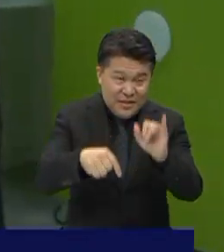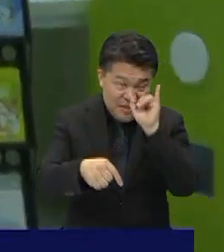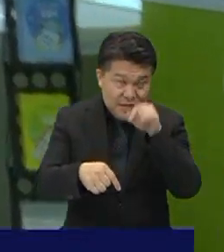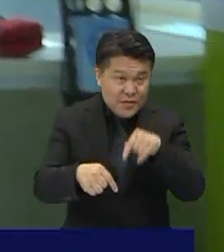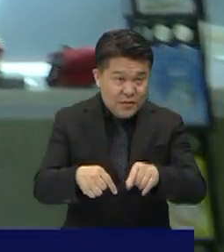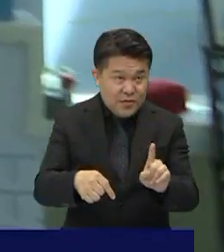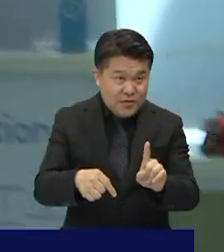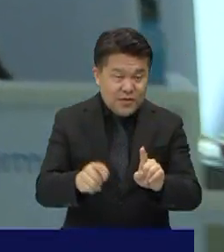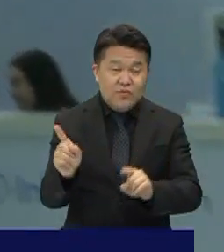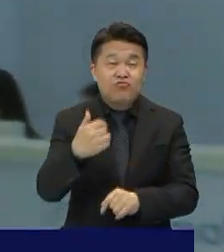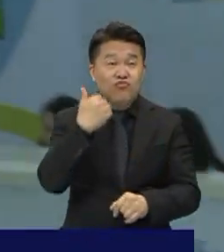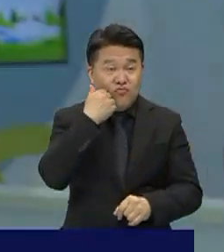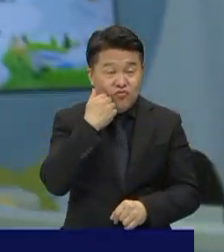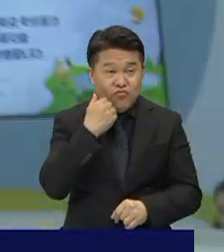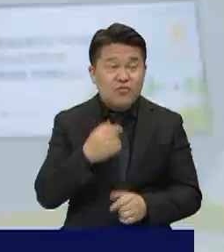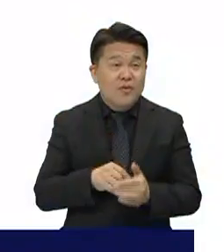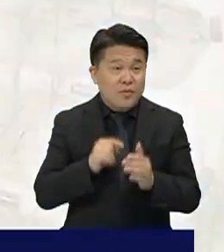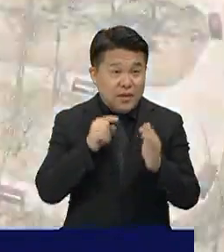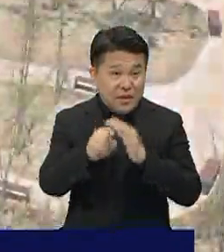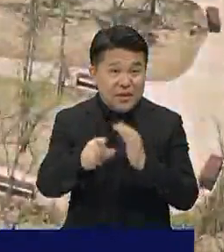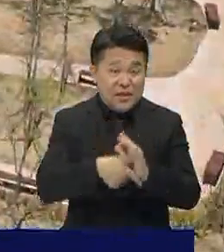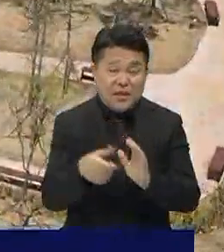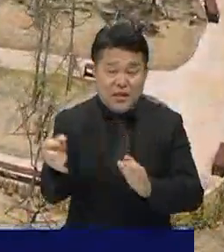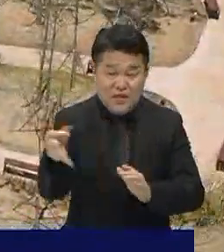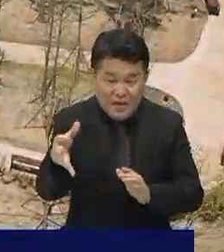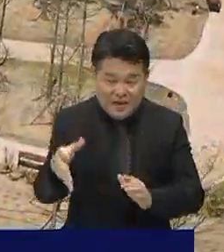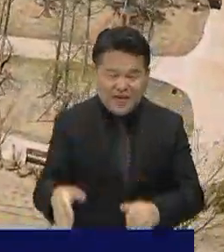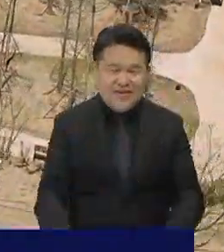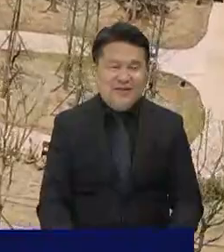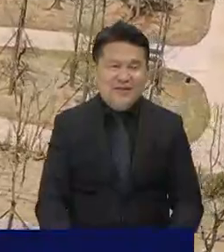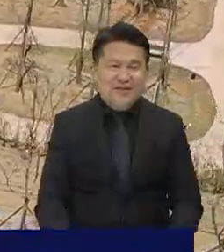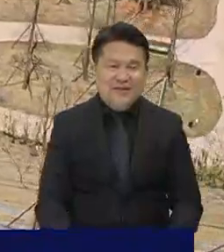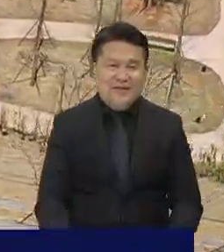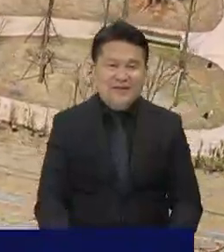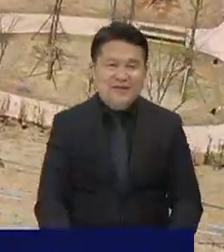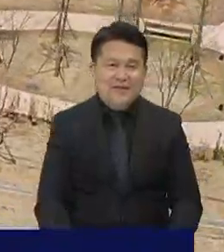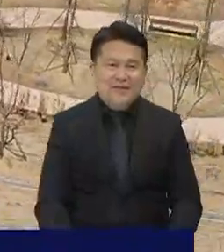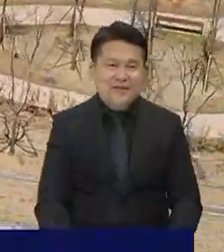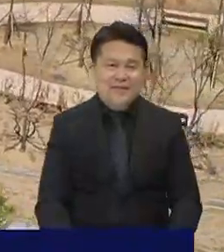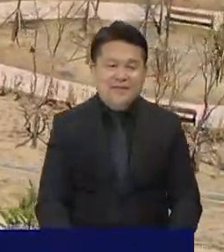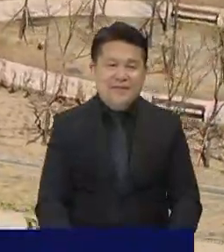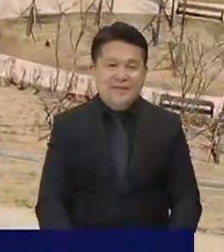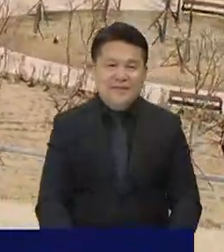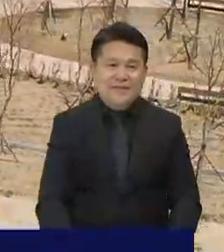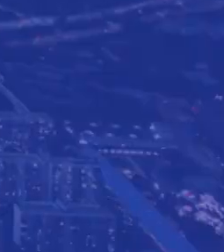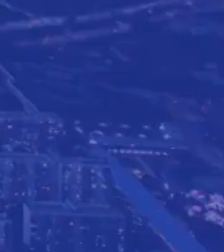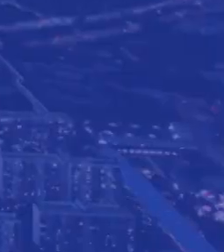뮤지엄은 누구나 무료로 이용할 수 있습니다. CJB 이윤영입니다.